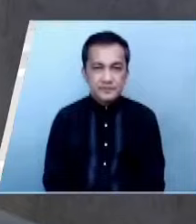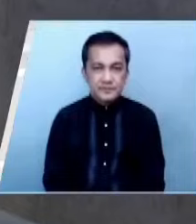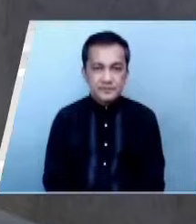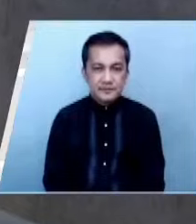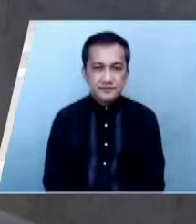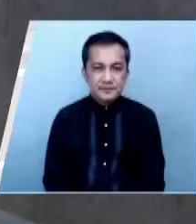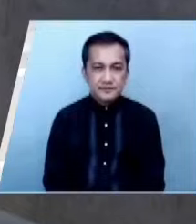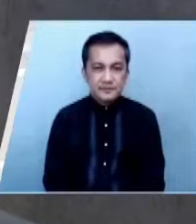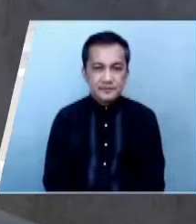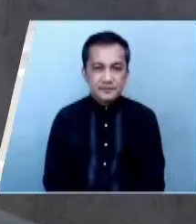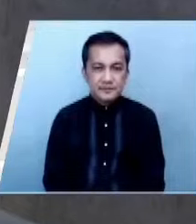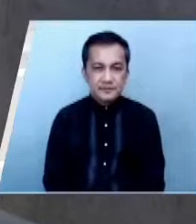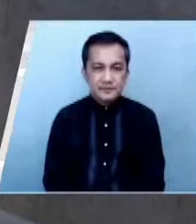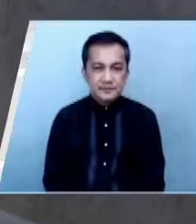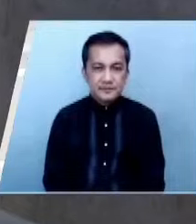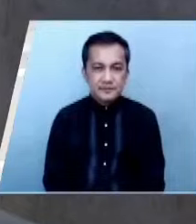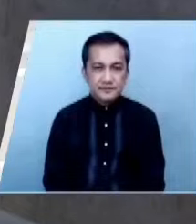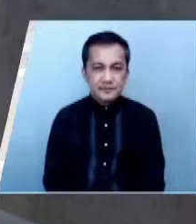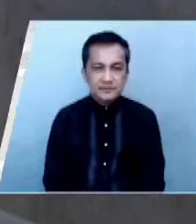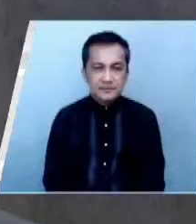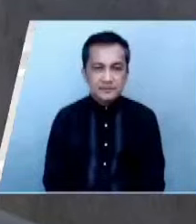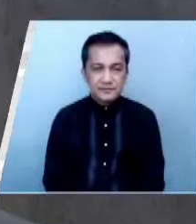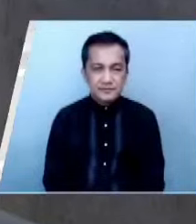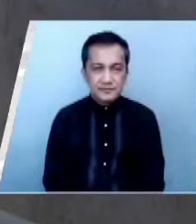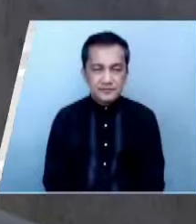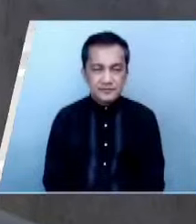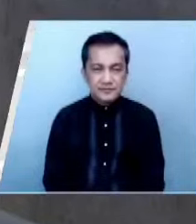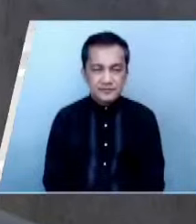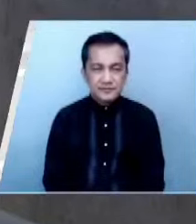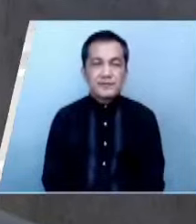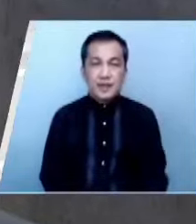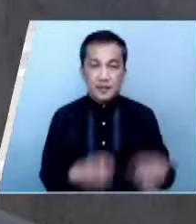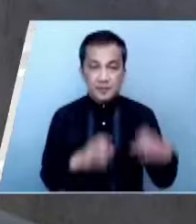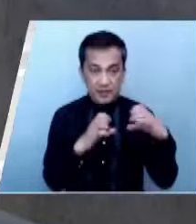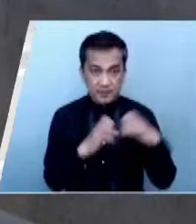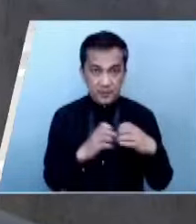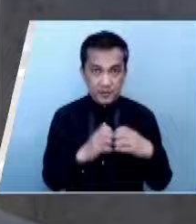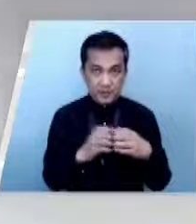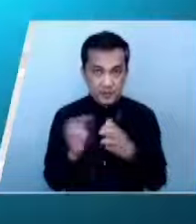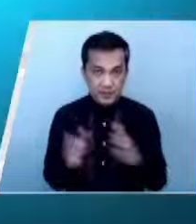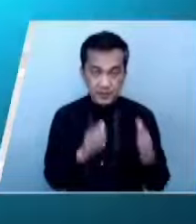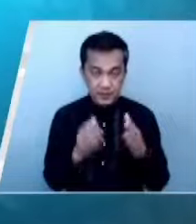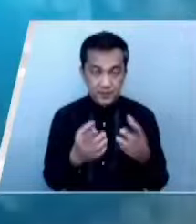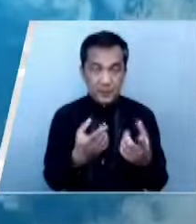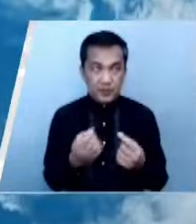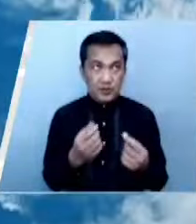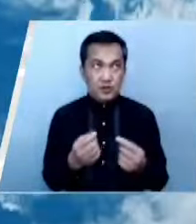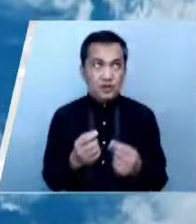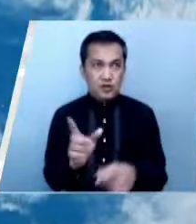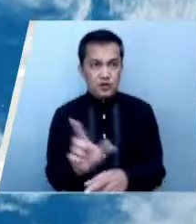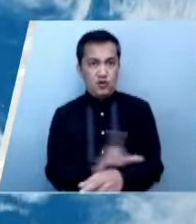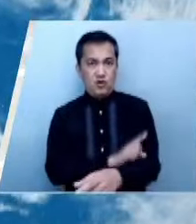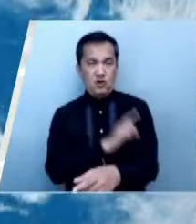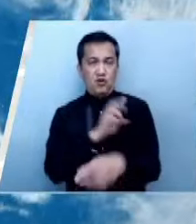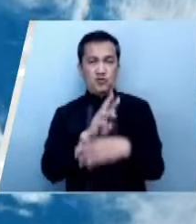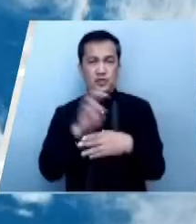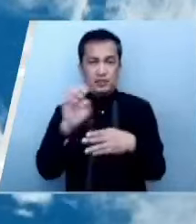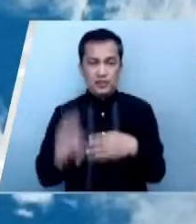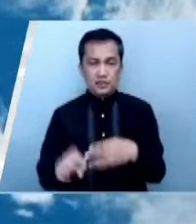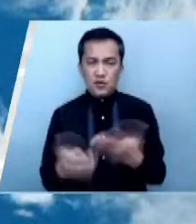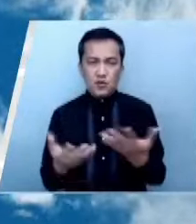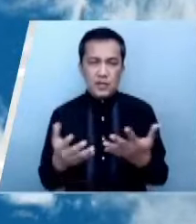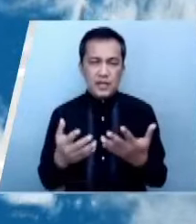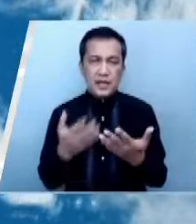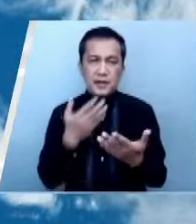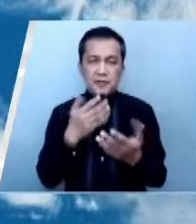Mga kapuso, para sa mga nagpaplano ng mga gagawin sa long weekend, walang sama ng panahong nagbabadyang makakaapekto sa mga susunod na araw. Sakto yan